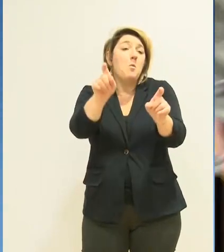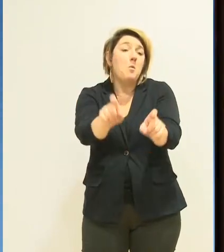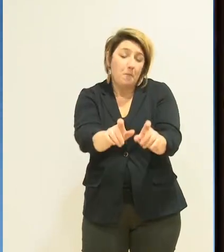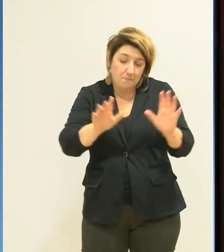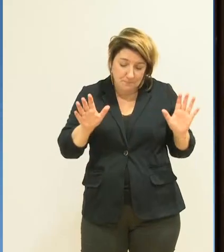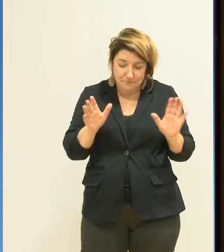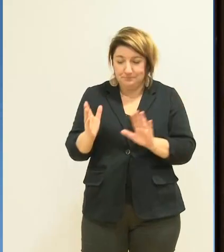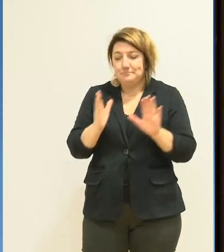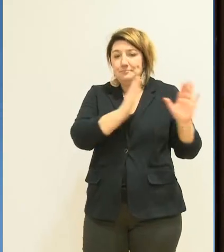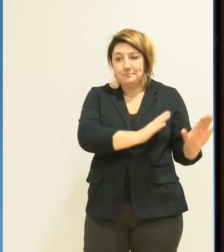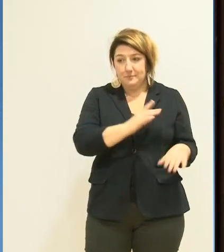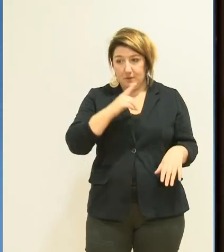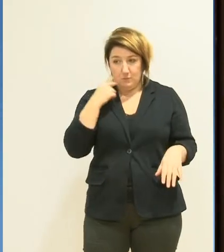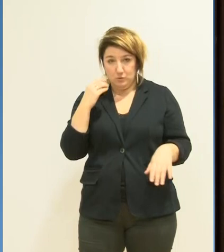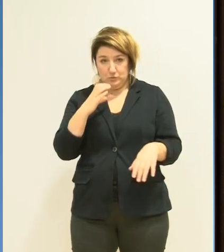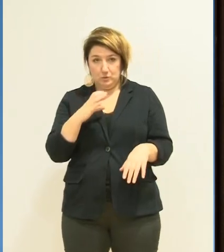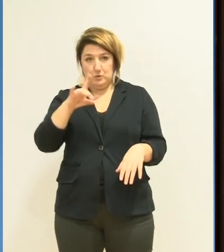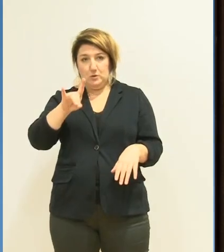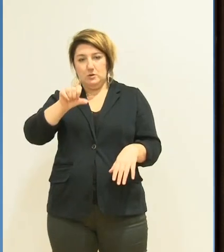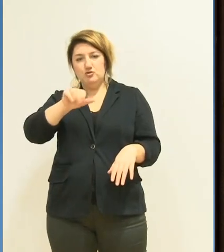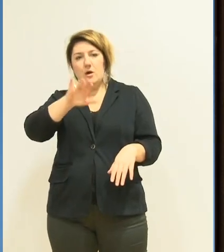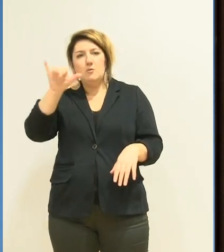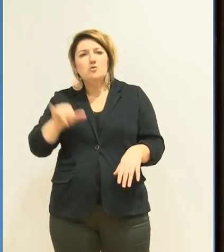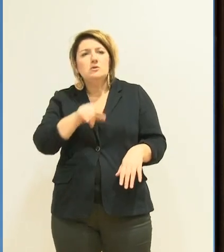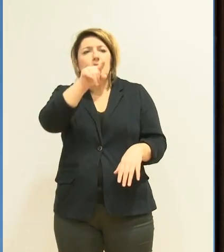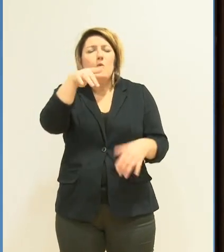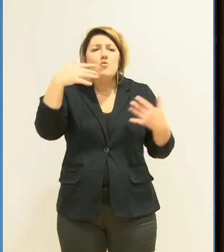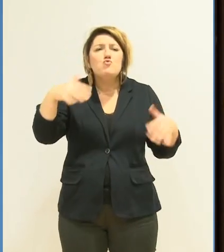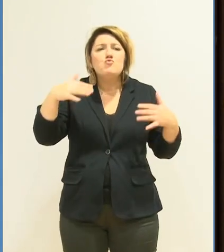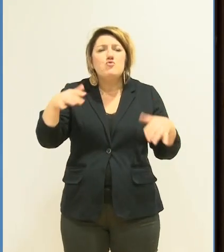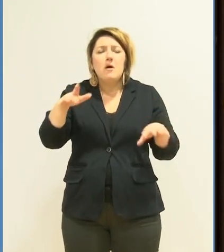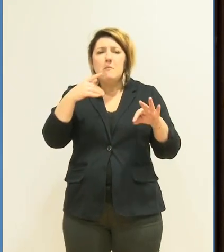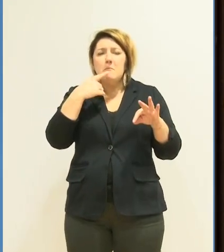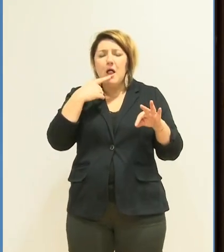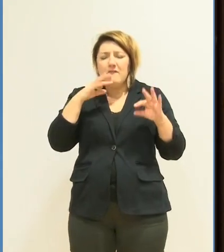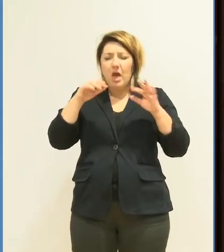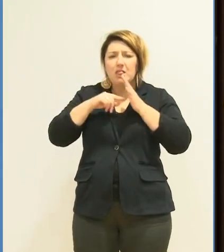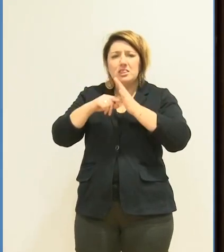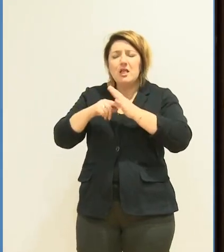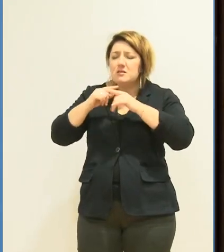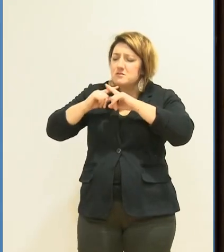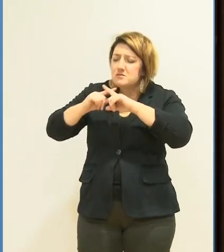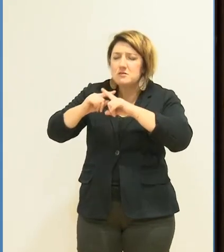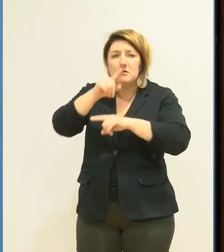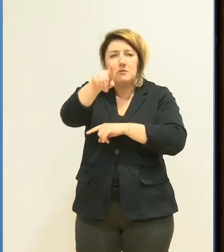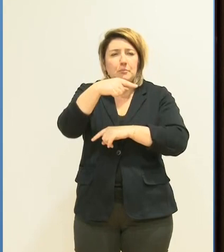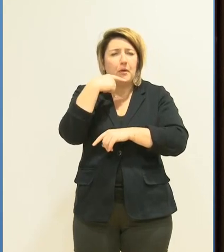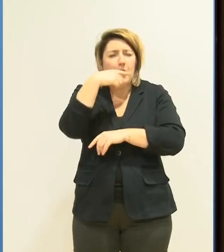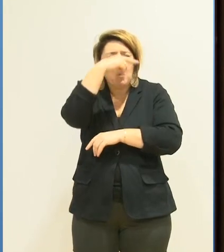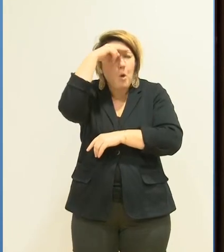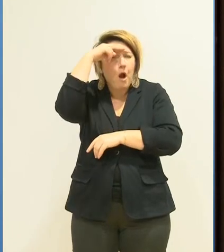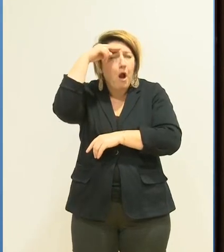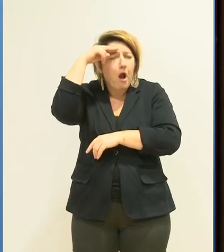vous nous avez noirci le tableau sur la renégociation de la dette oui ses dettes a été renégocié